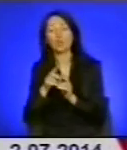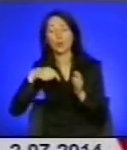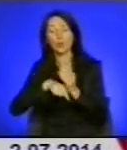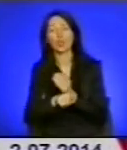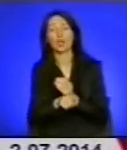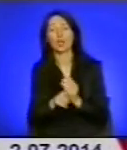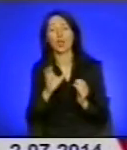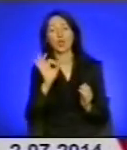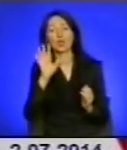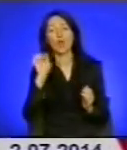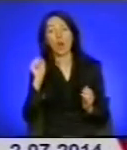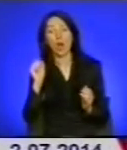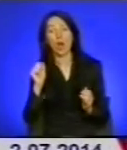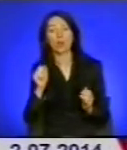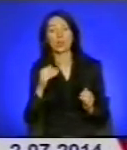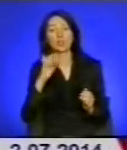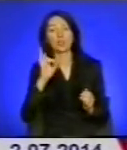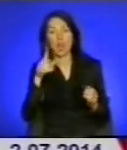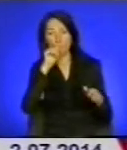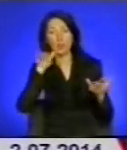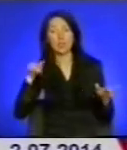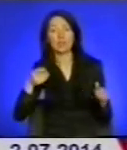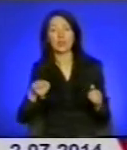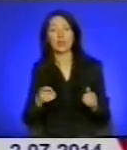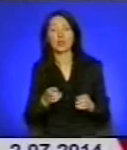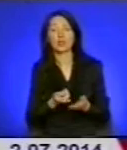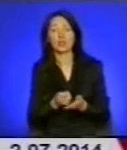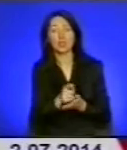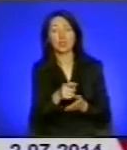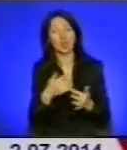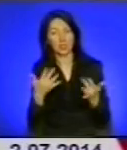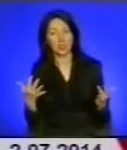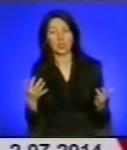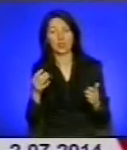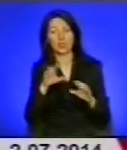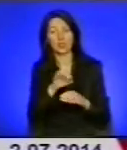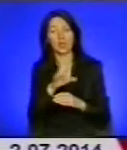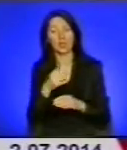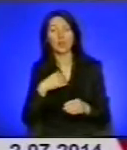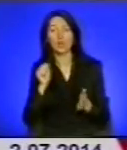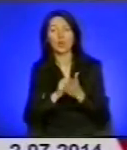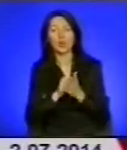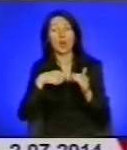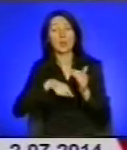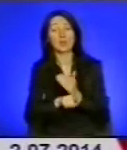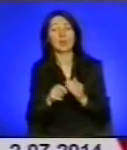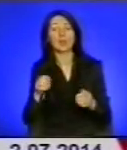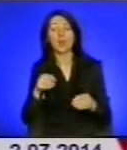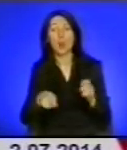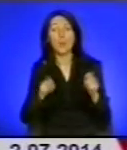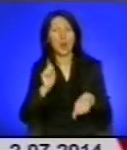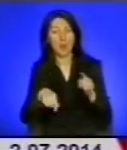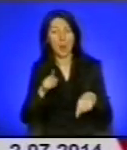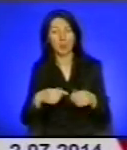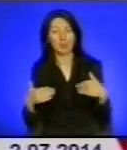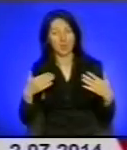і сова жар-птиця ящірка та інші печерні тварини ми стукали у підземний барабан віталися з Володарем Печери